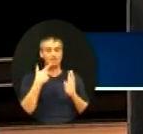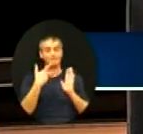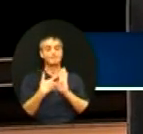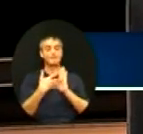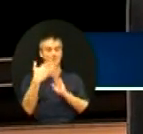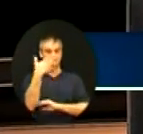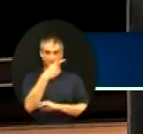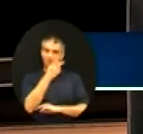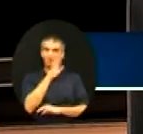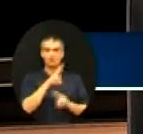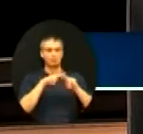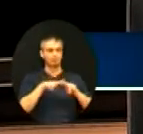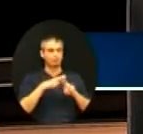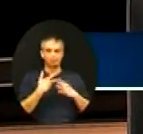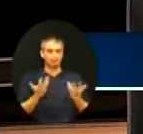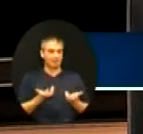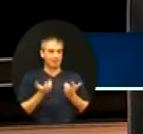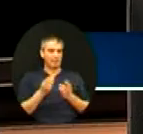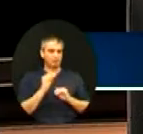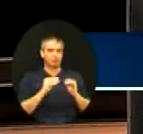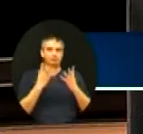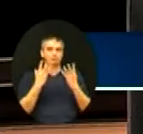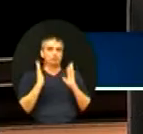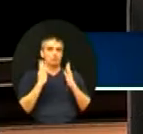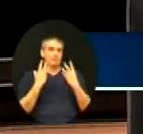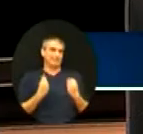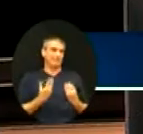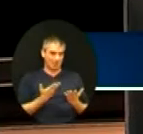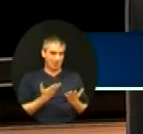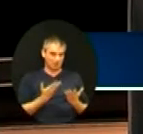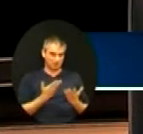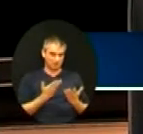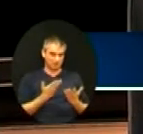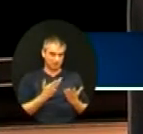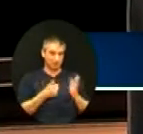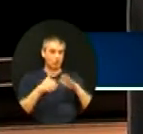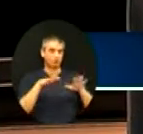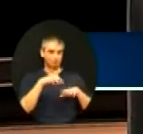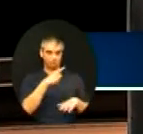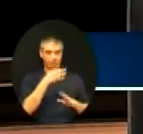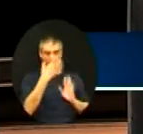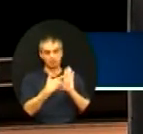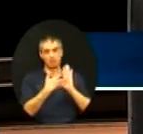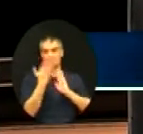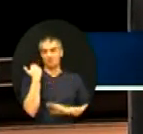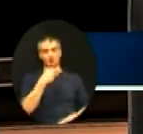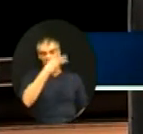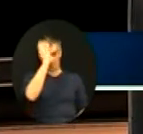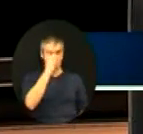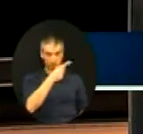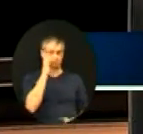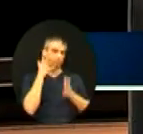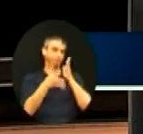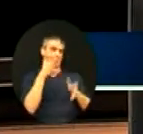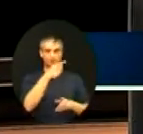מבקר המדינה, הוא אפילו נשאר בלי אותו כלי ששימש כל כך ביעילות את ראש הממשלה הנחקר לשעבר אהוד אולמרט